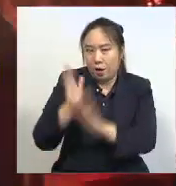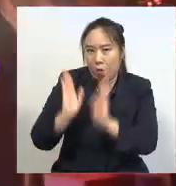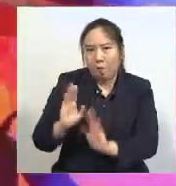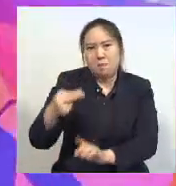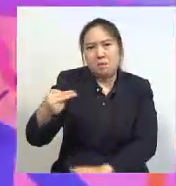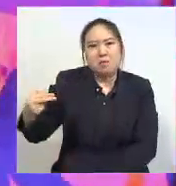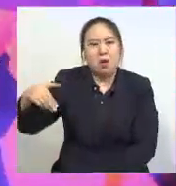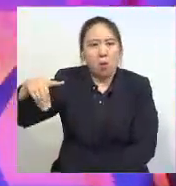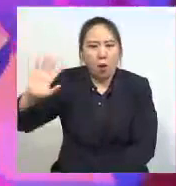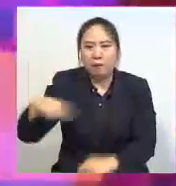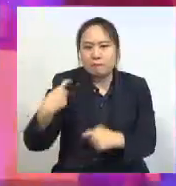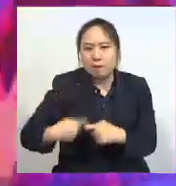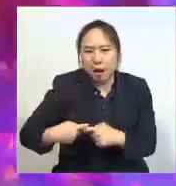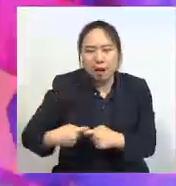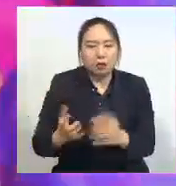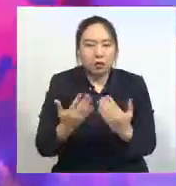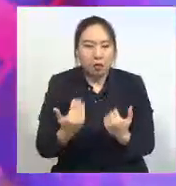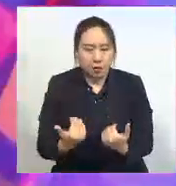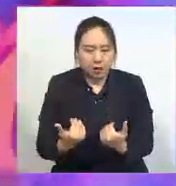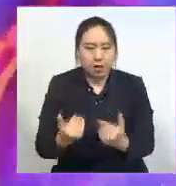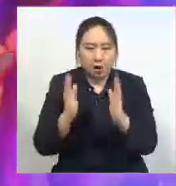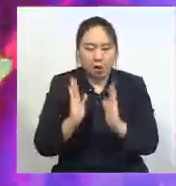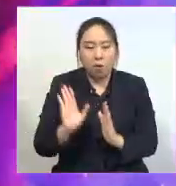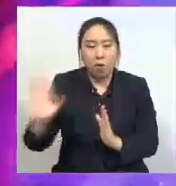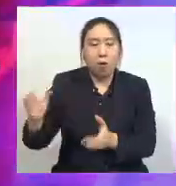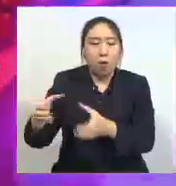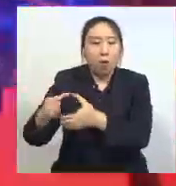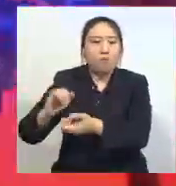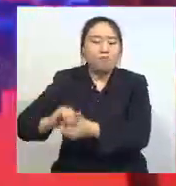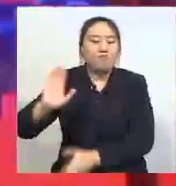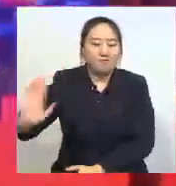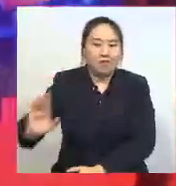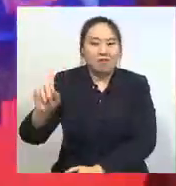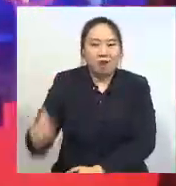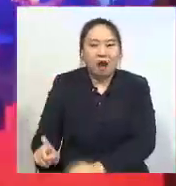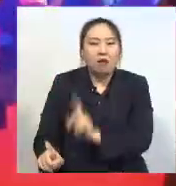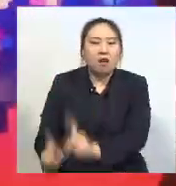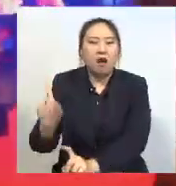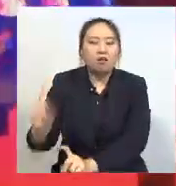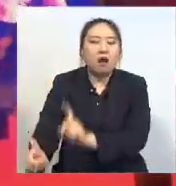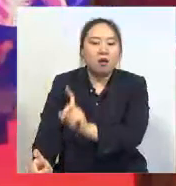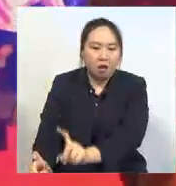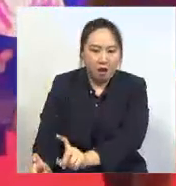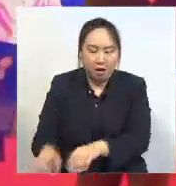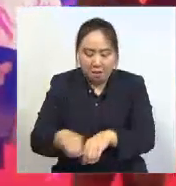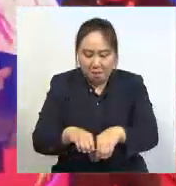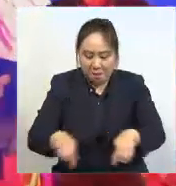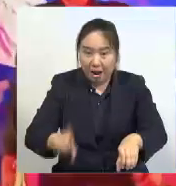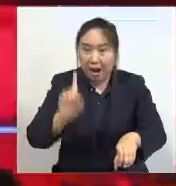ด้วยความยากลำบากทำให้เฉลยศึกฝ่ายสัมพันธมิตรเสียชีวิตลง1ไม้หมอนเท่ากับ1ชี